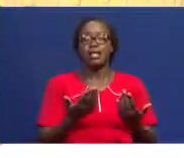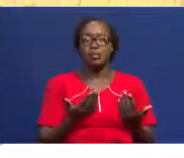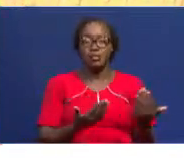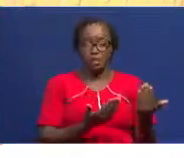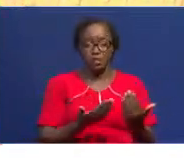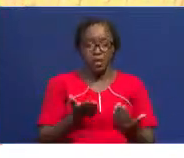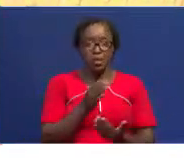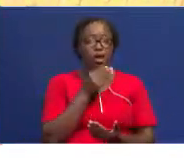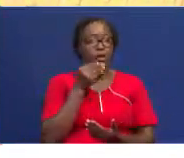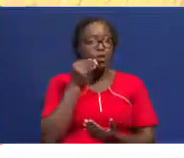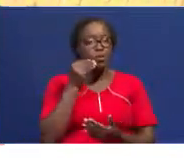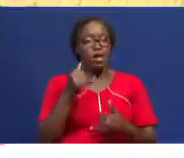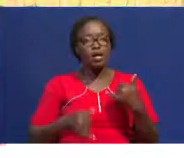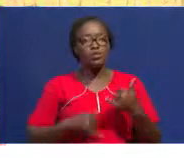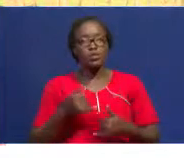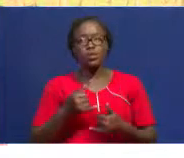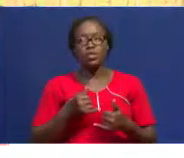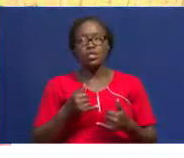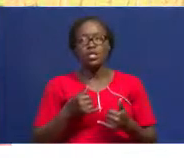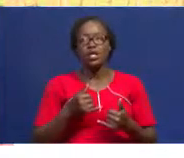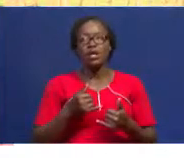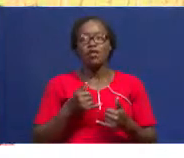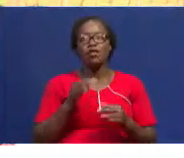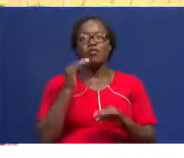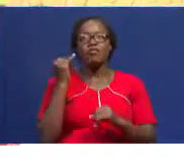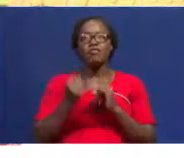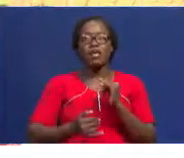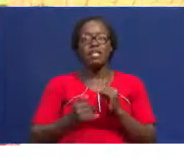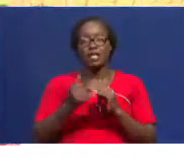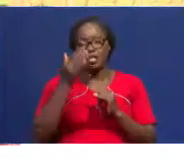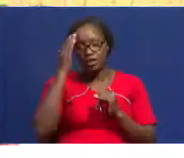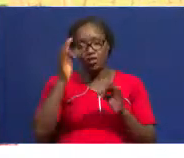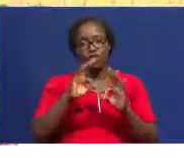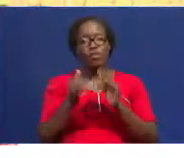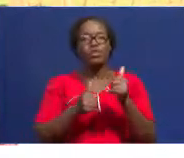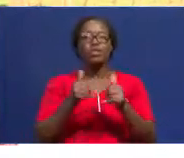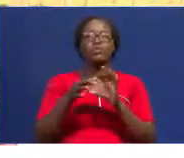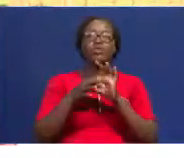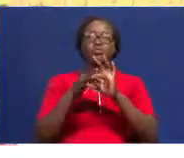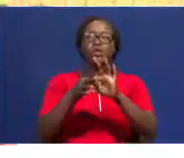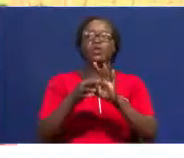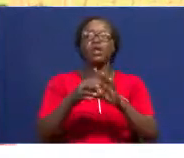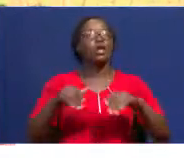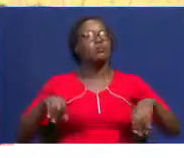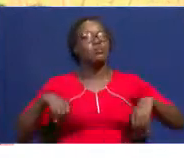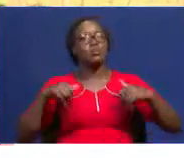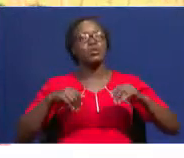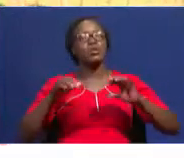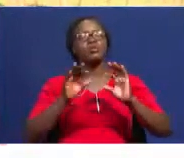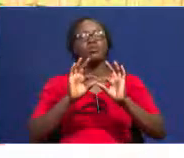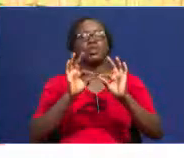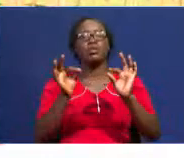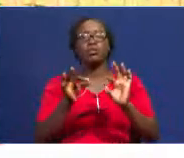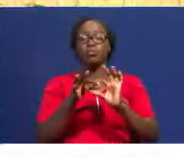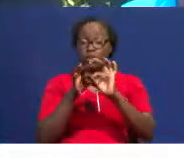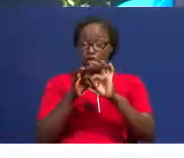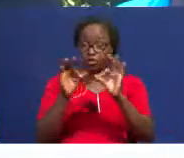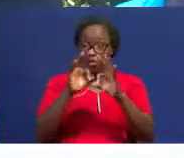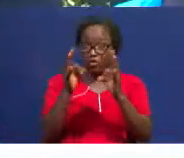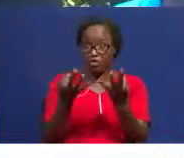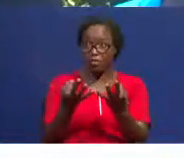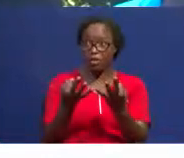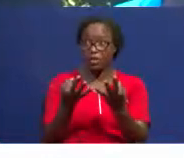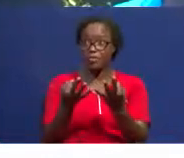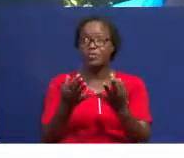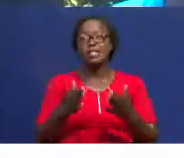Ni furaha kwa sababu mtoto at least amejua ni wa familia gani, at least anasajifunia yeye ni wa kutoka familia gani. So